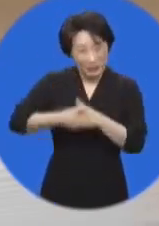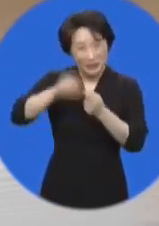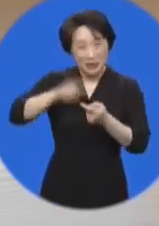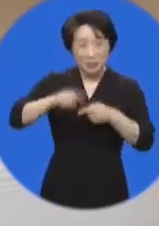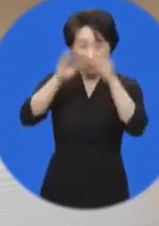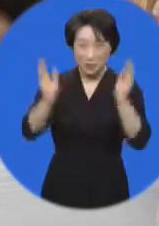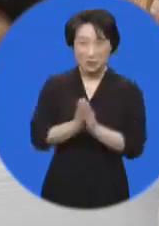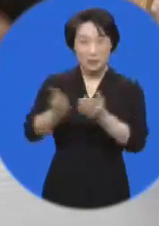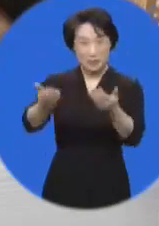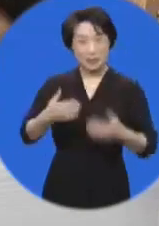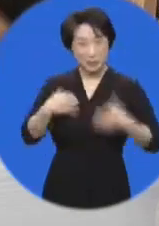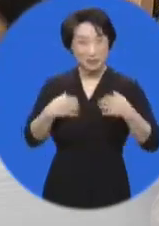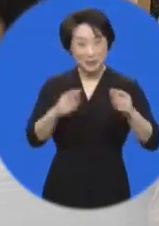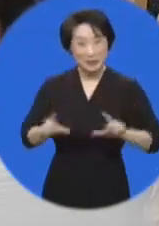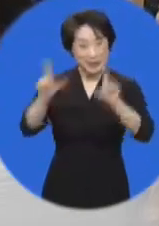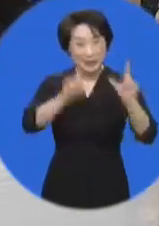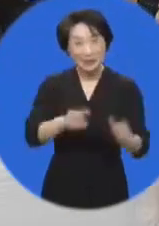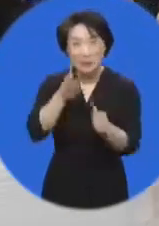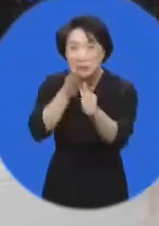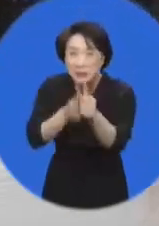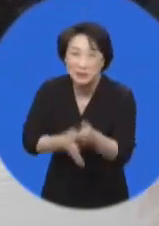주님의 이름으로 축원합니다.